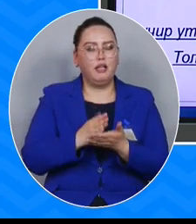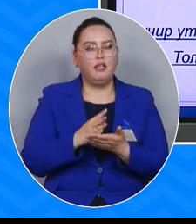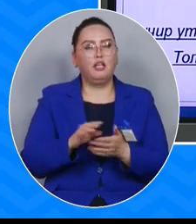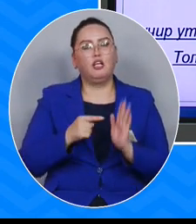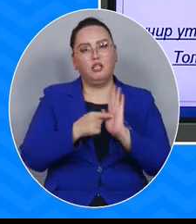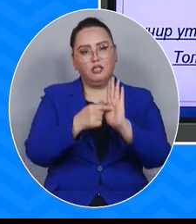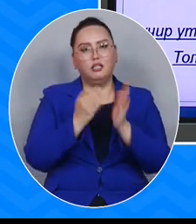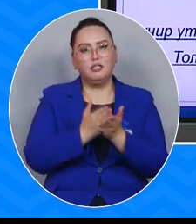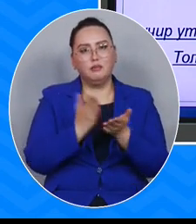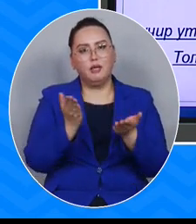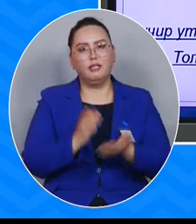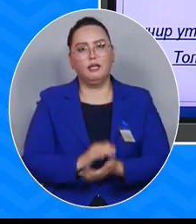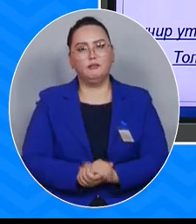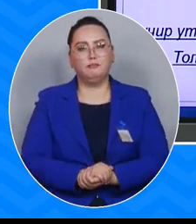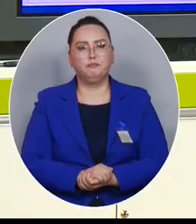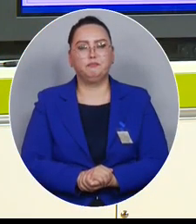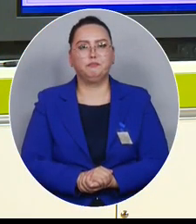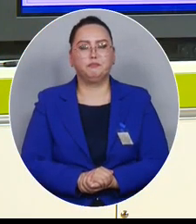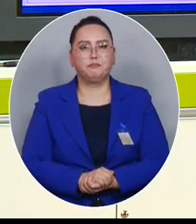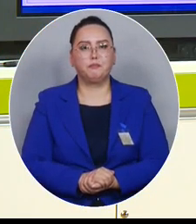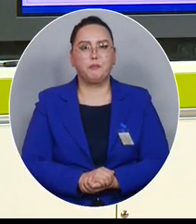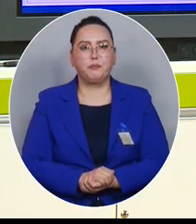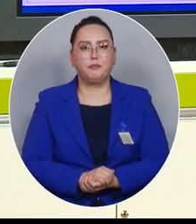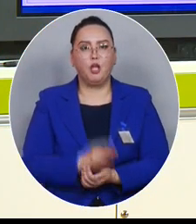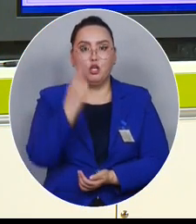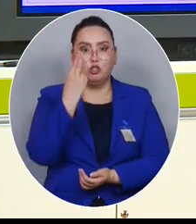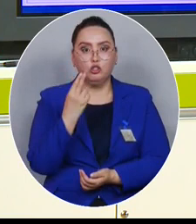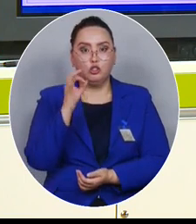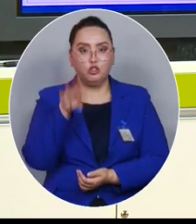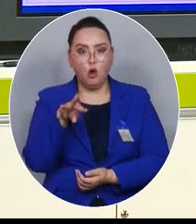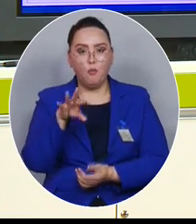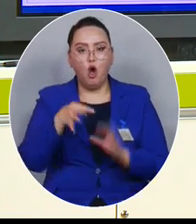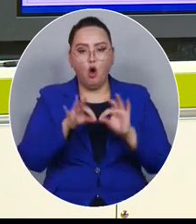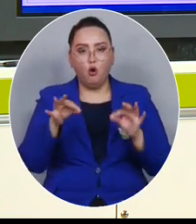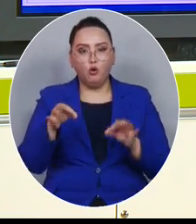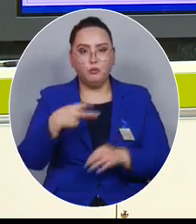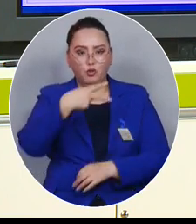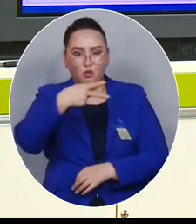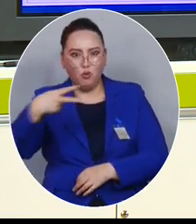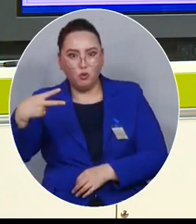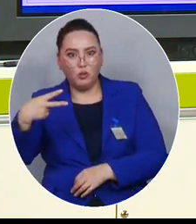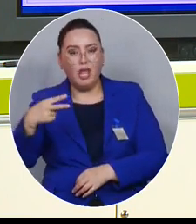элэрхээсэн өгүлдэргол ийм хоэр цөмөөгөлөөр байна. Задарай нэг энэ цөмөөгөөөгөөг өгүлхөөг яч хэлбэрчаныг бүгдээр олжхой.